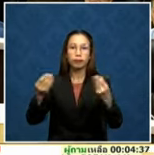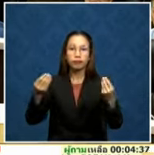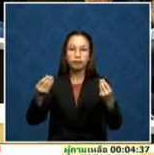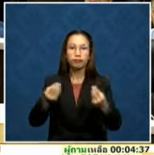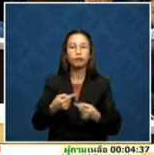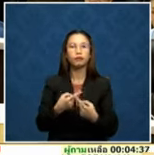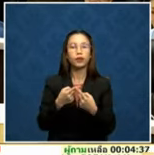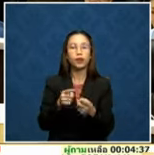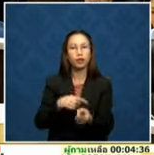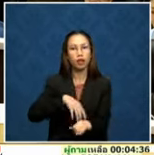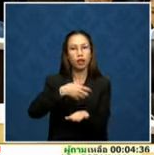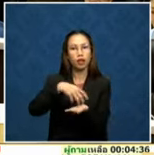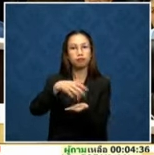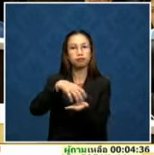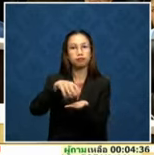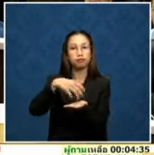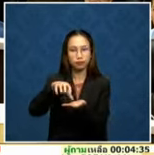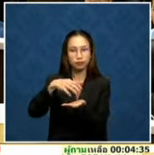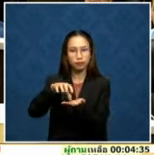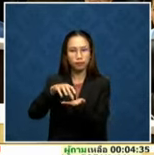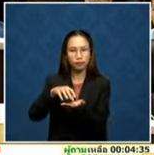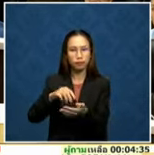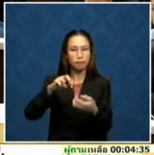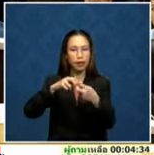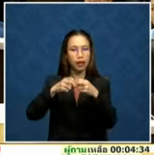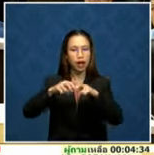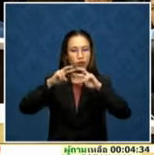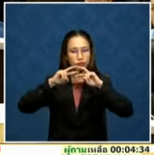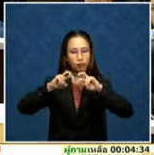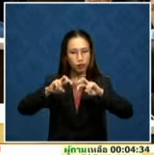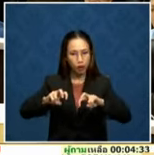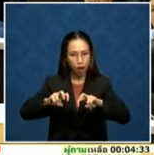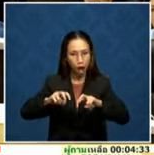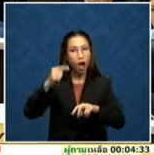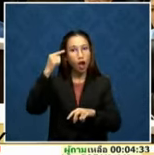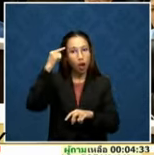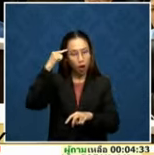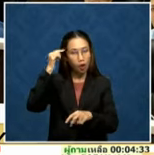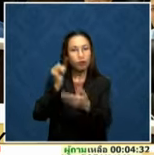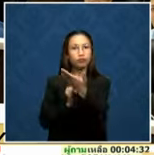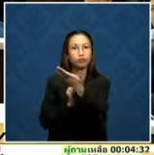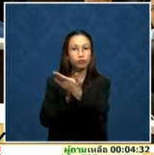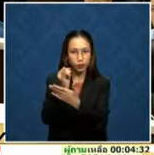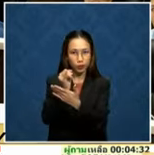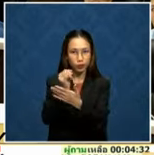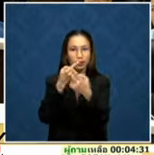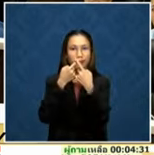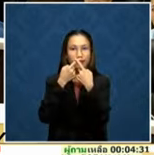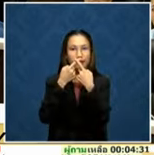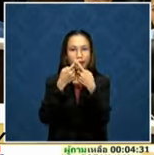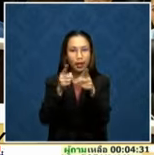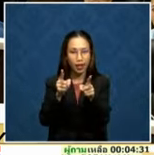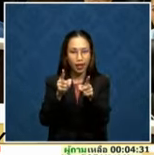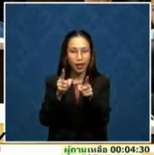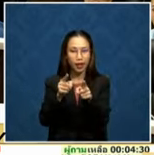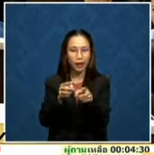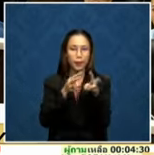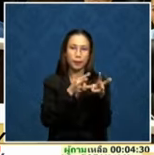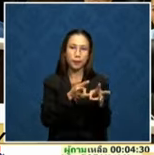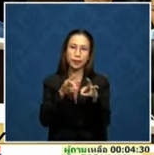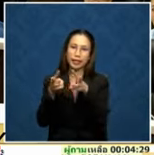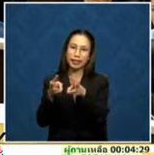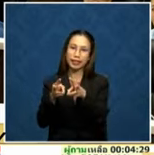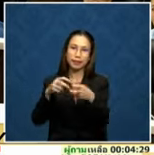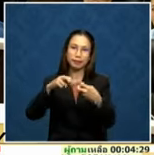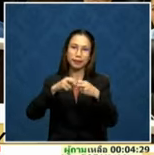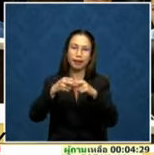มาทั้งหมด นานอนว่า วิเครา์ปัหาถูก วนิชัยโรคถูกหมดเลยแต่ว่า ทางออก ยัง